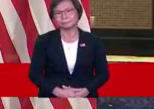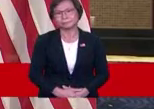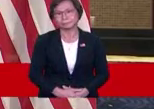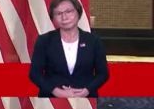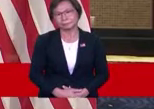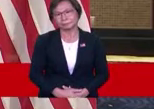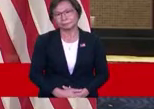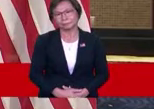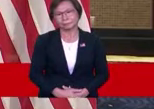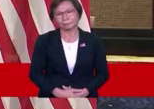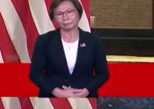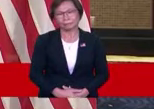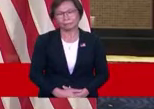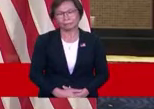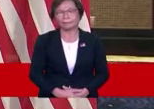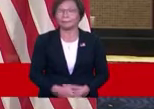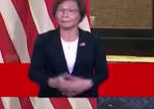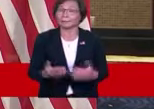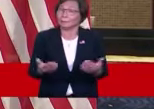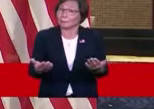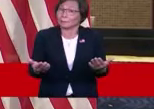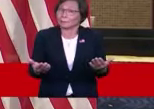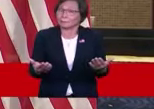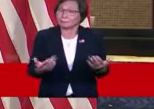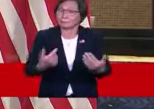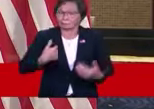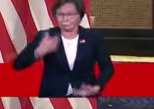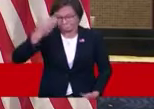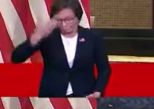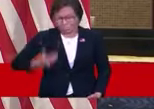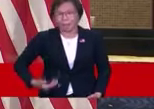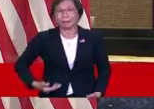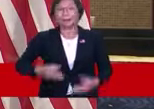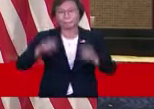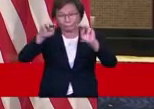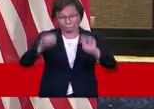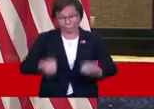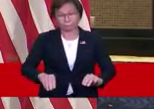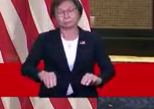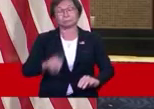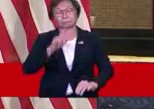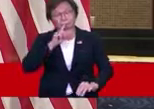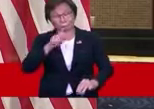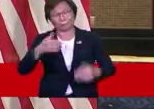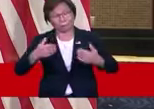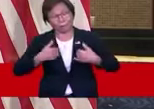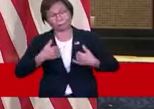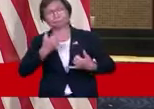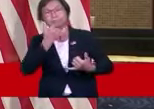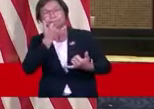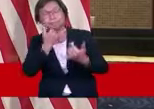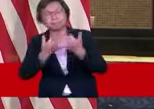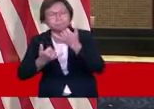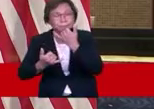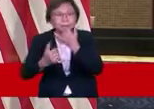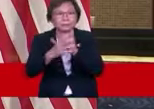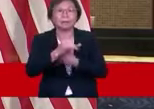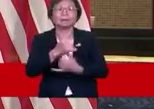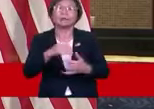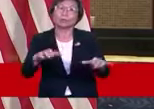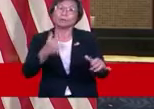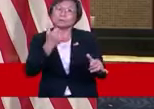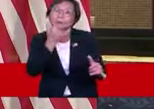hai Hai Namun sebagai manusia seperti biasa pastinya dekat salah Dan juga